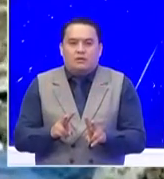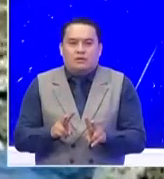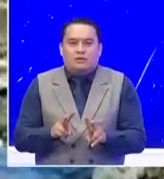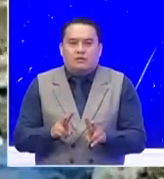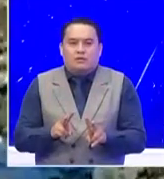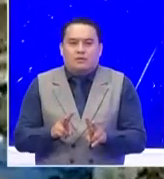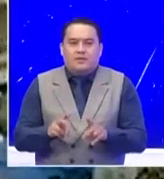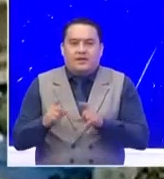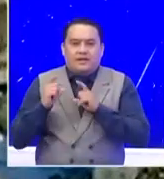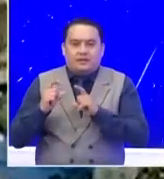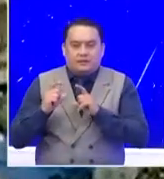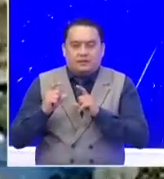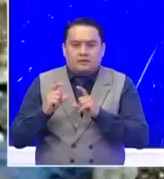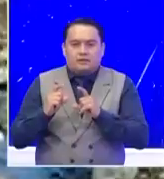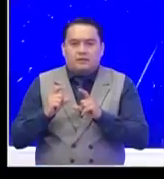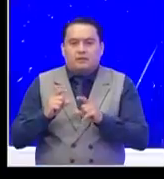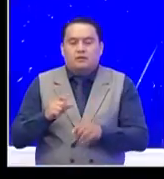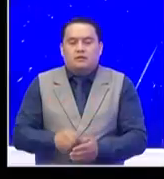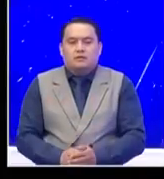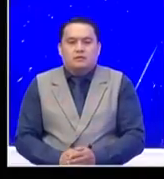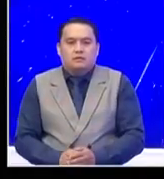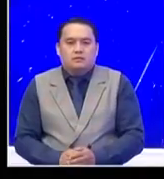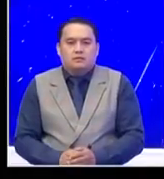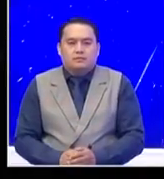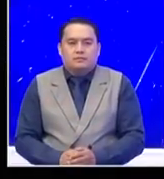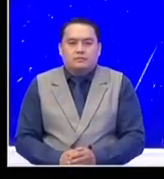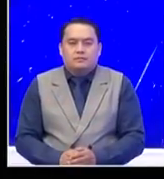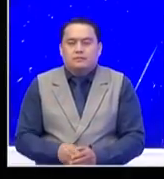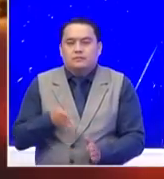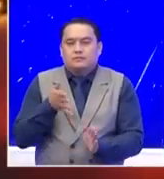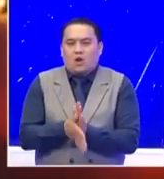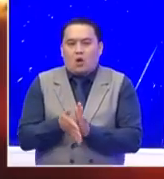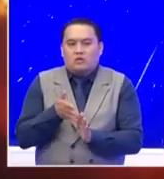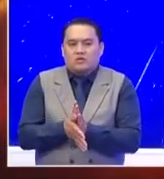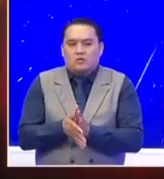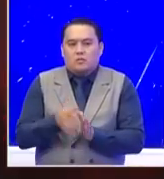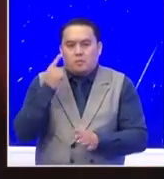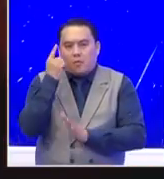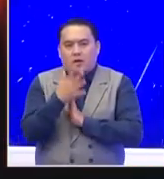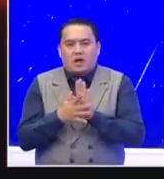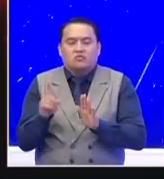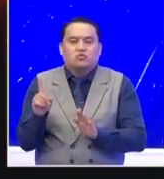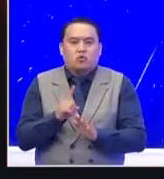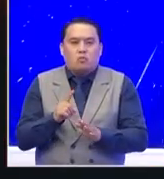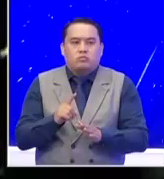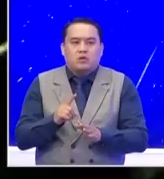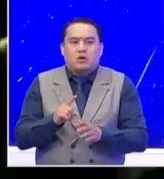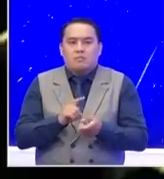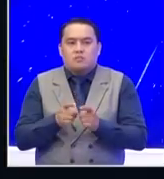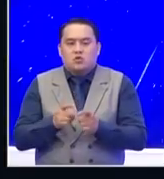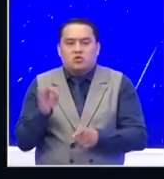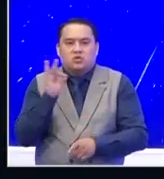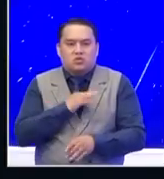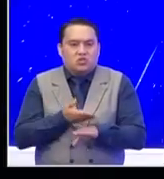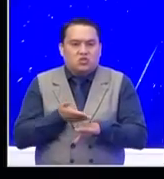4 КАМАЗа и 1 экскаватор. Уже ночью, оценив масштабы пожара с воздуха, стало ясно, что для борьбы со стихией придется